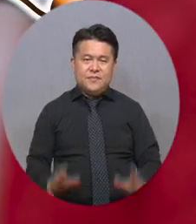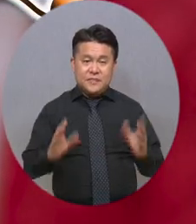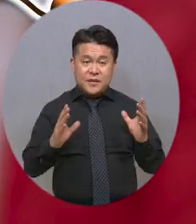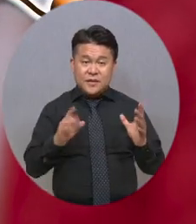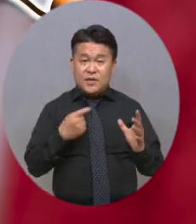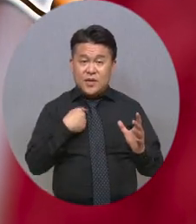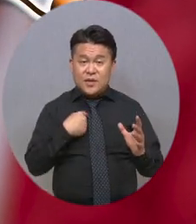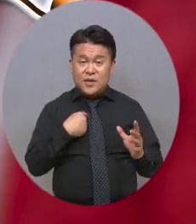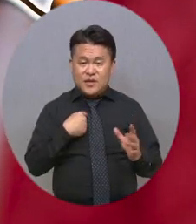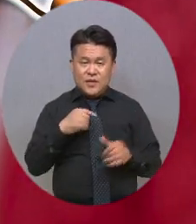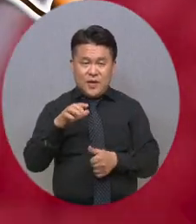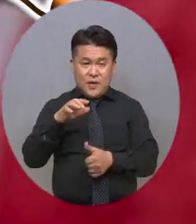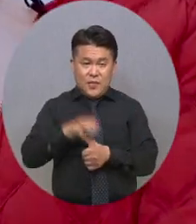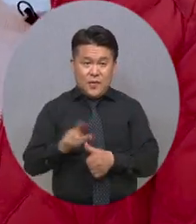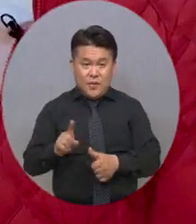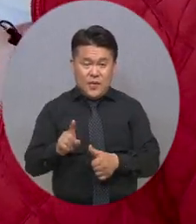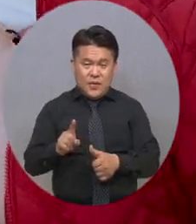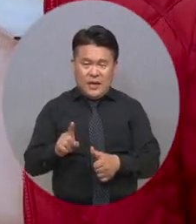아이들은 사실상 표고버섯을